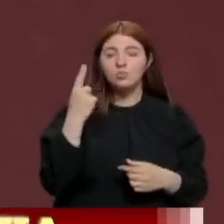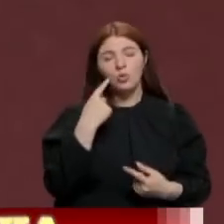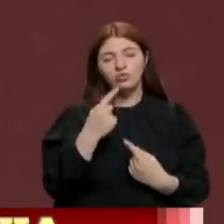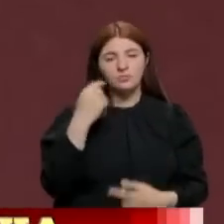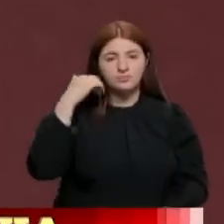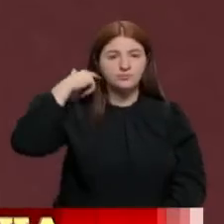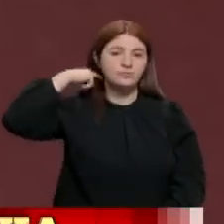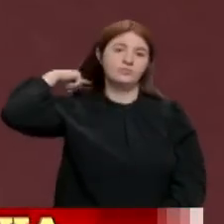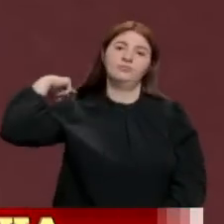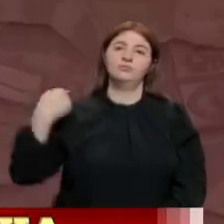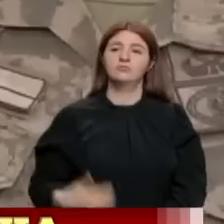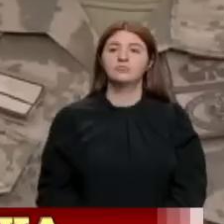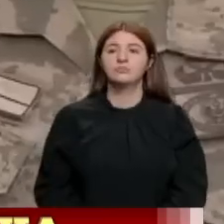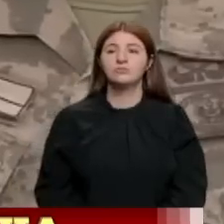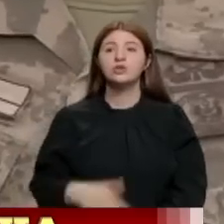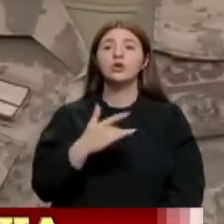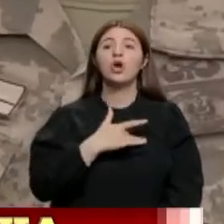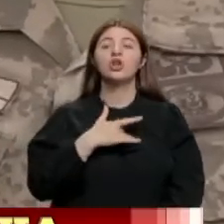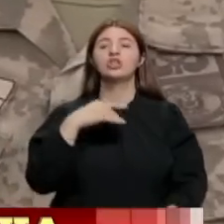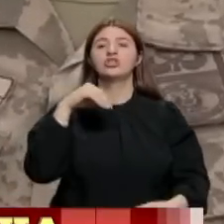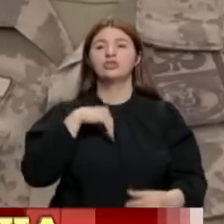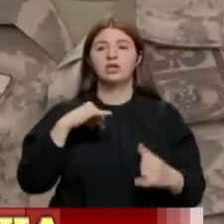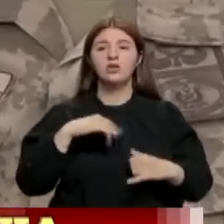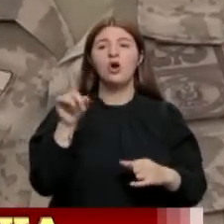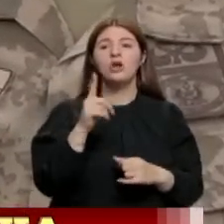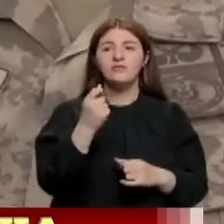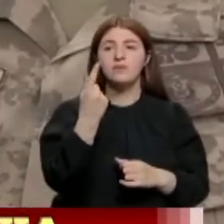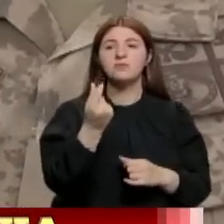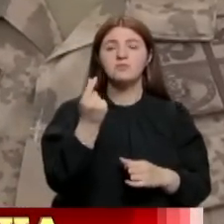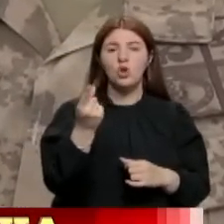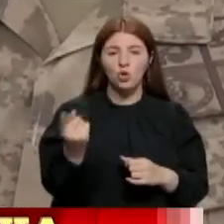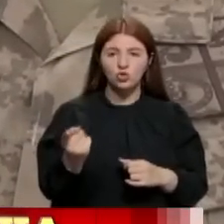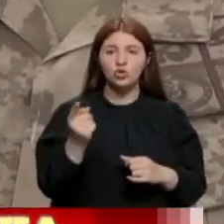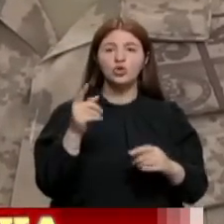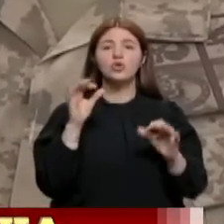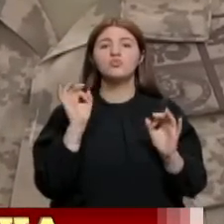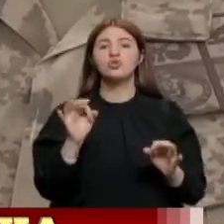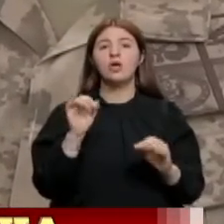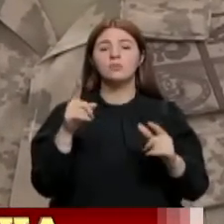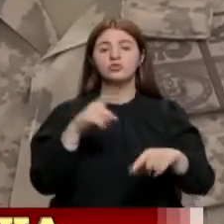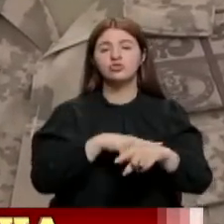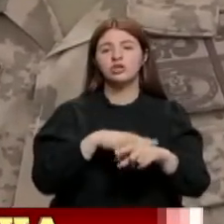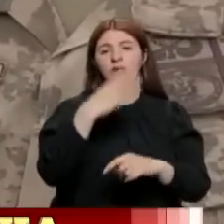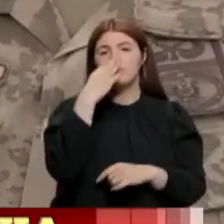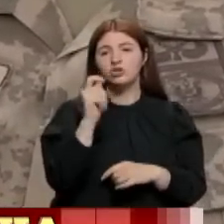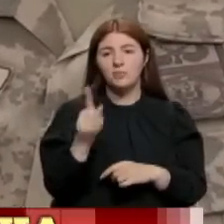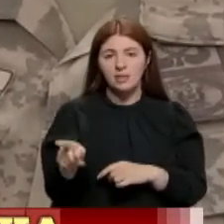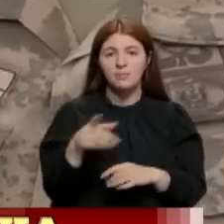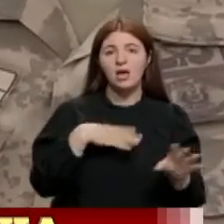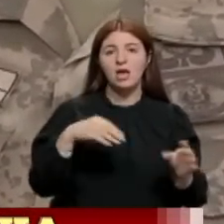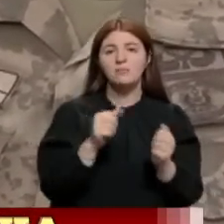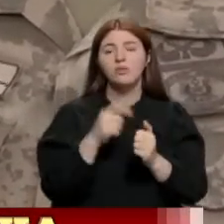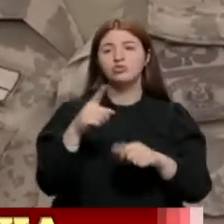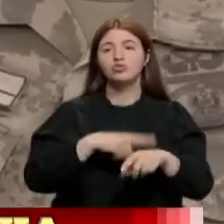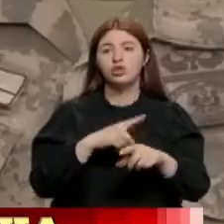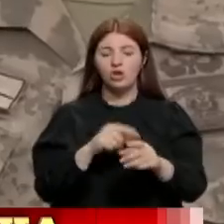konuşalım. Gönül rızasıyla 10 liramız varsa 1 lirasını mutlaka bu sürece bağışlayalım. Hep beraber